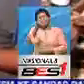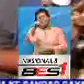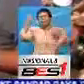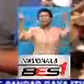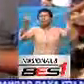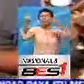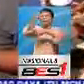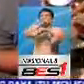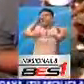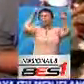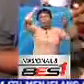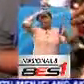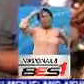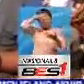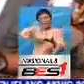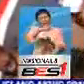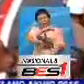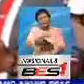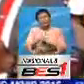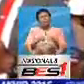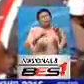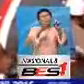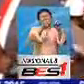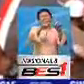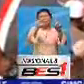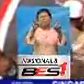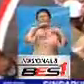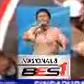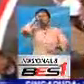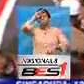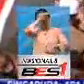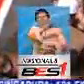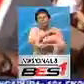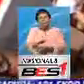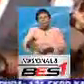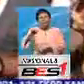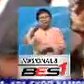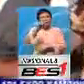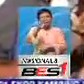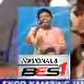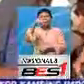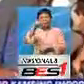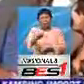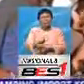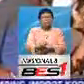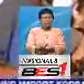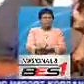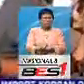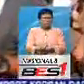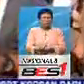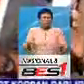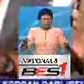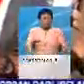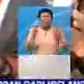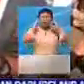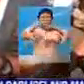sempena dengan Hari Raya Aidil Adha ini. Sebanyak 149 kambing dan juga kibas dikorbankan dalam melakukan